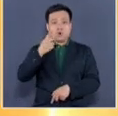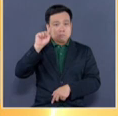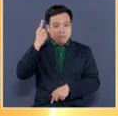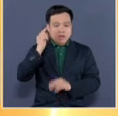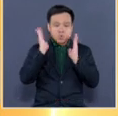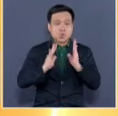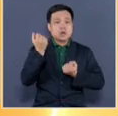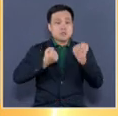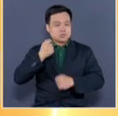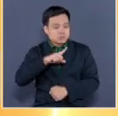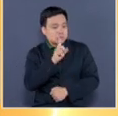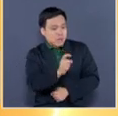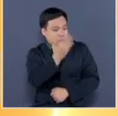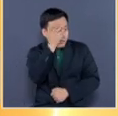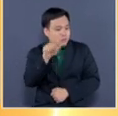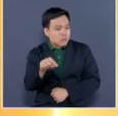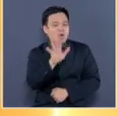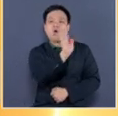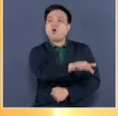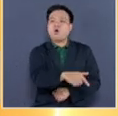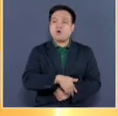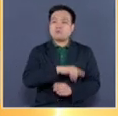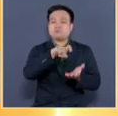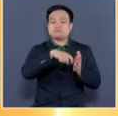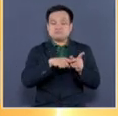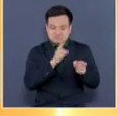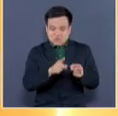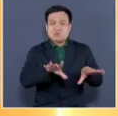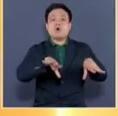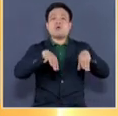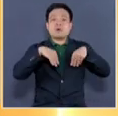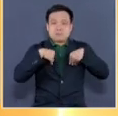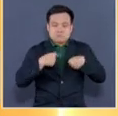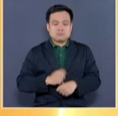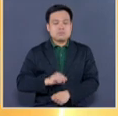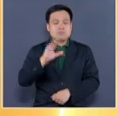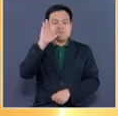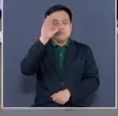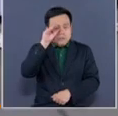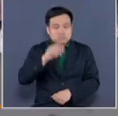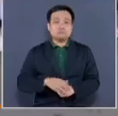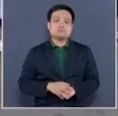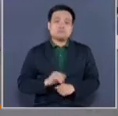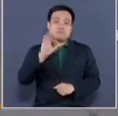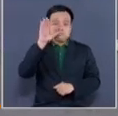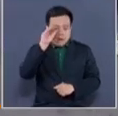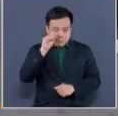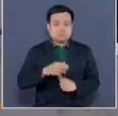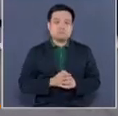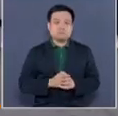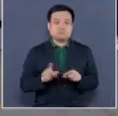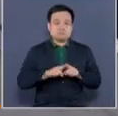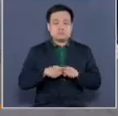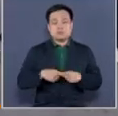หลังบอกแล้วว่าผมพักผ่อนน้อย เผลอไปชั่วขณะพอรถมันเคลื่อนตัวไปด้วยความตกใจ